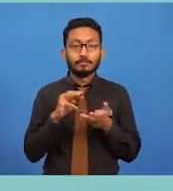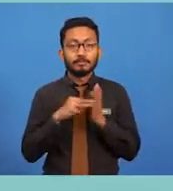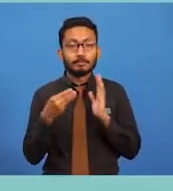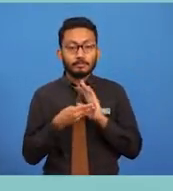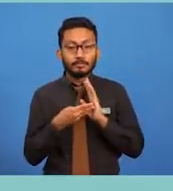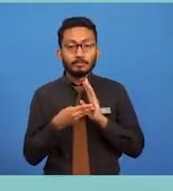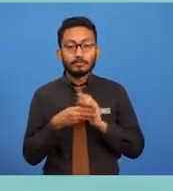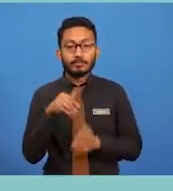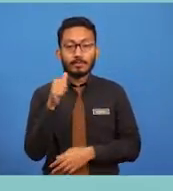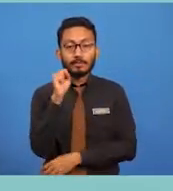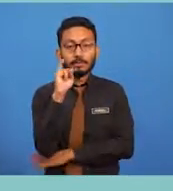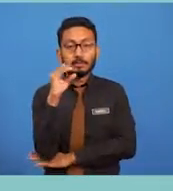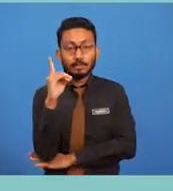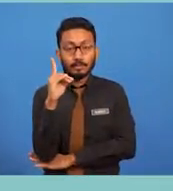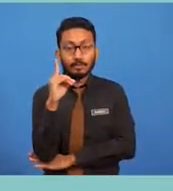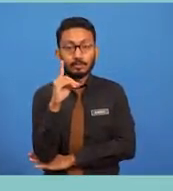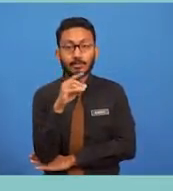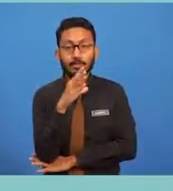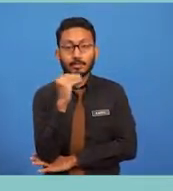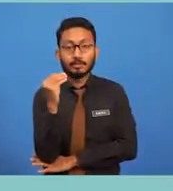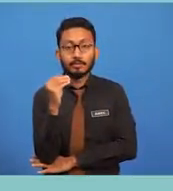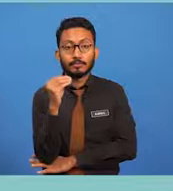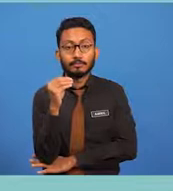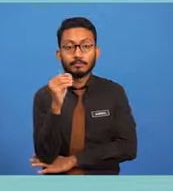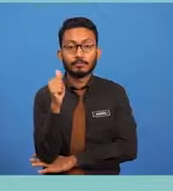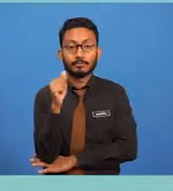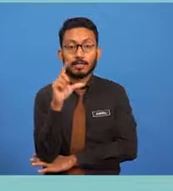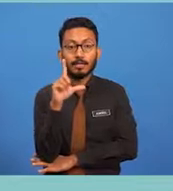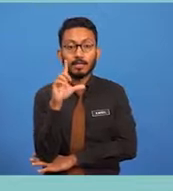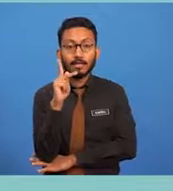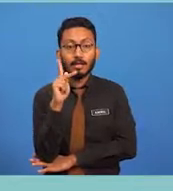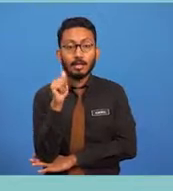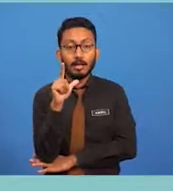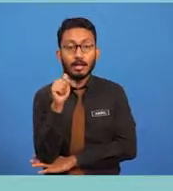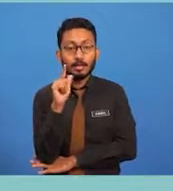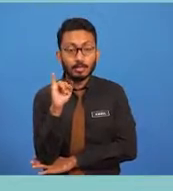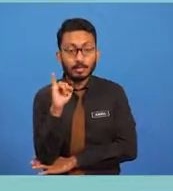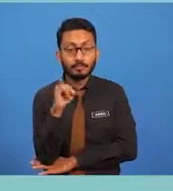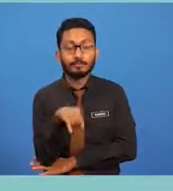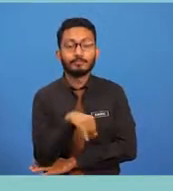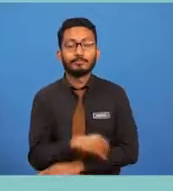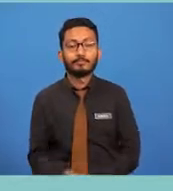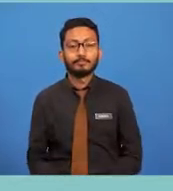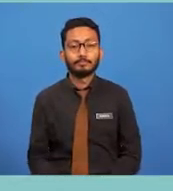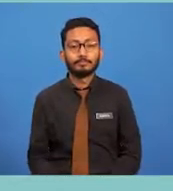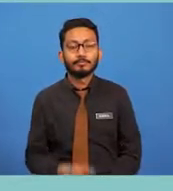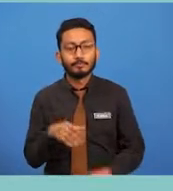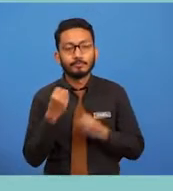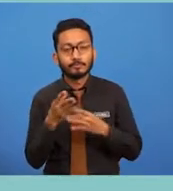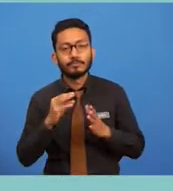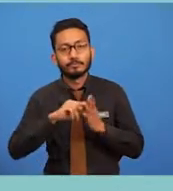dan alkali. Kedua, menyatakan maksud kebesan asid. Dan yang